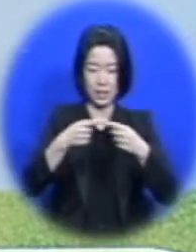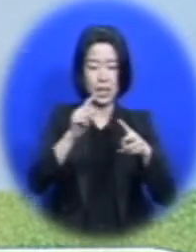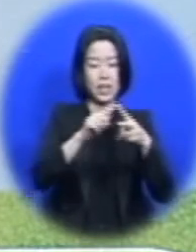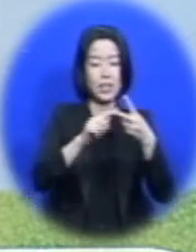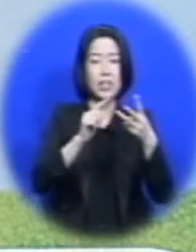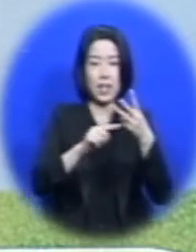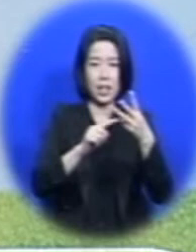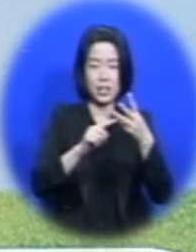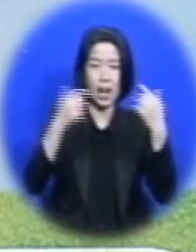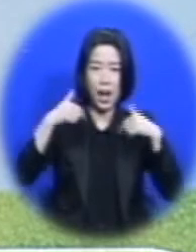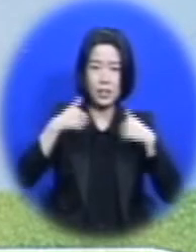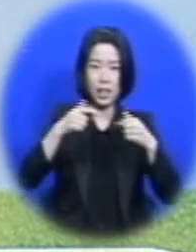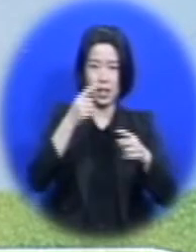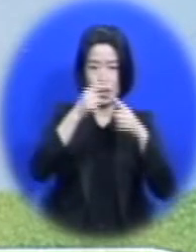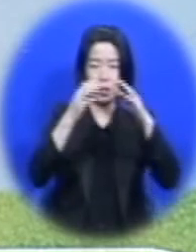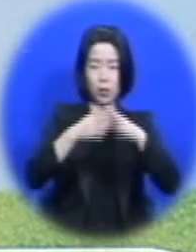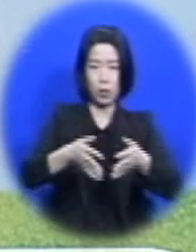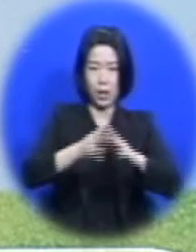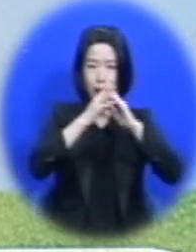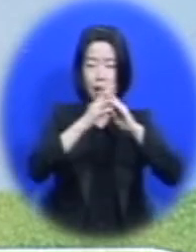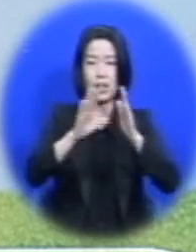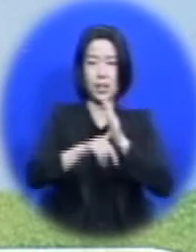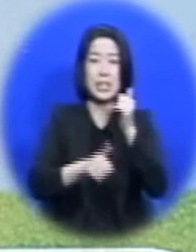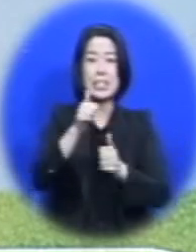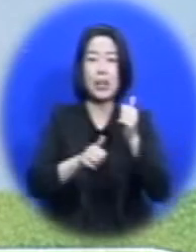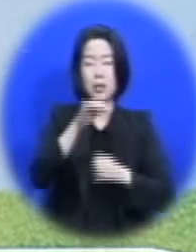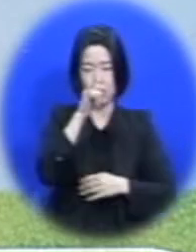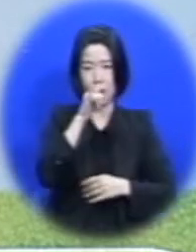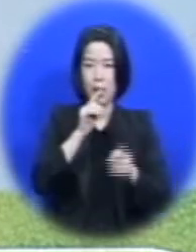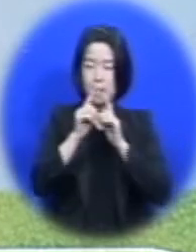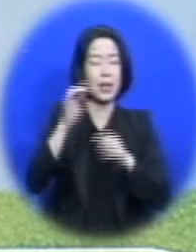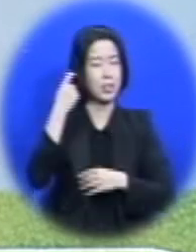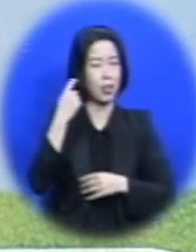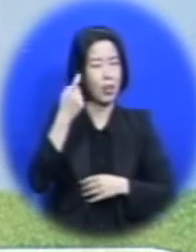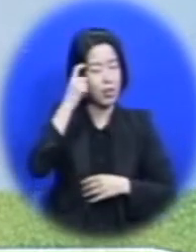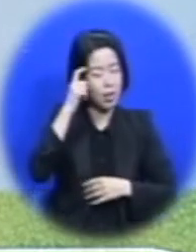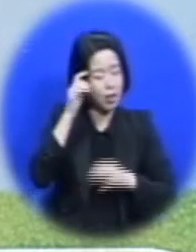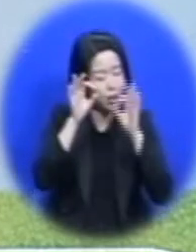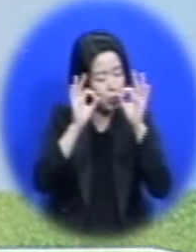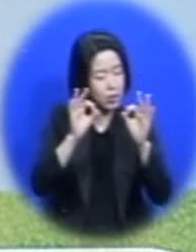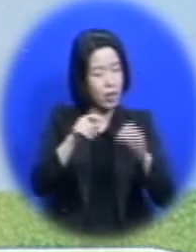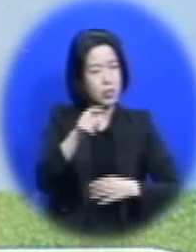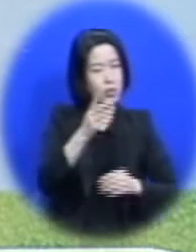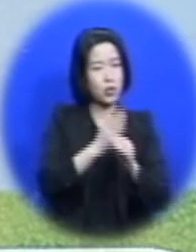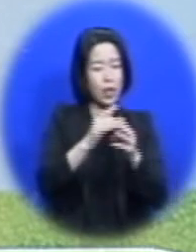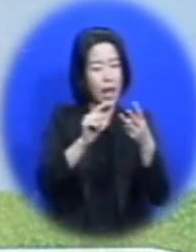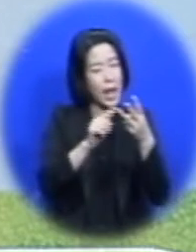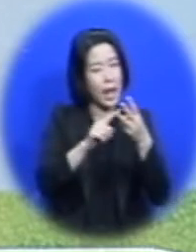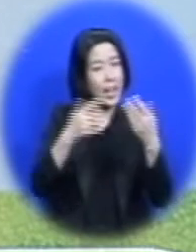늘 예배당 짓다 보면 시험이 있다고들 하는데 생각해보니까 자기는 그 중에서 제일 약한거